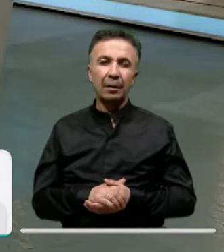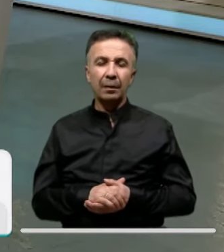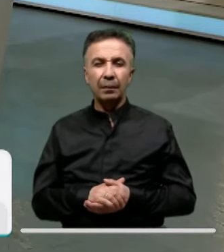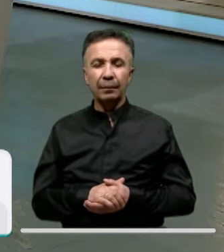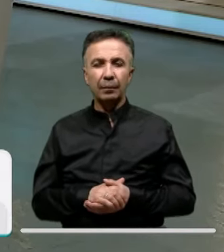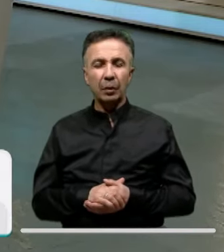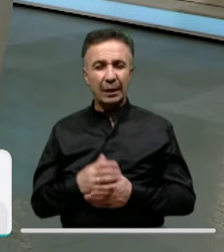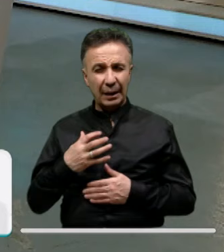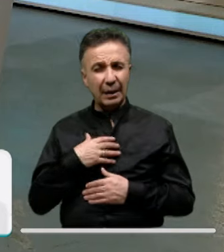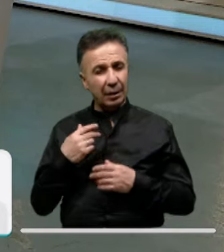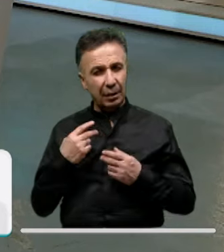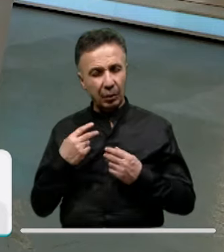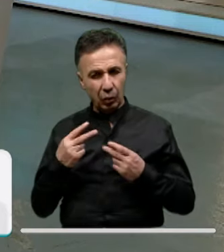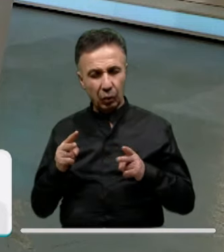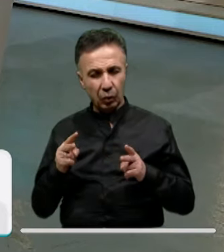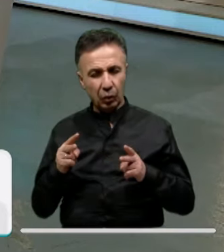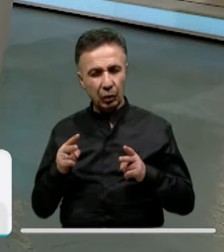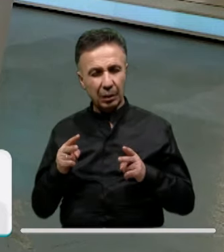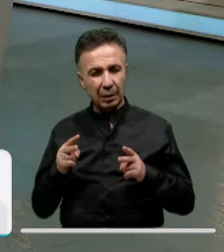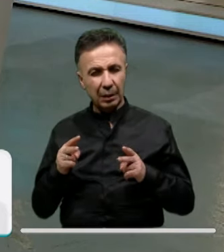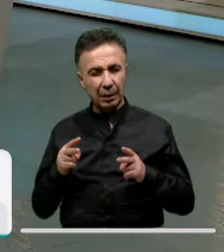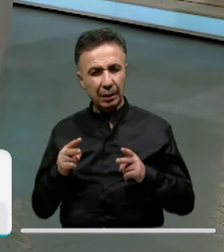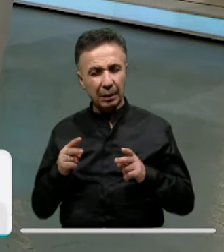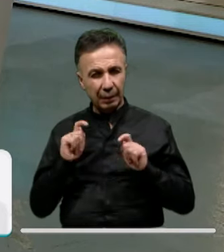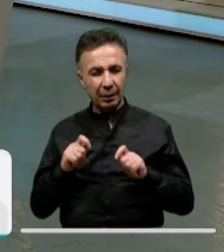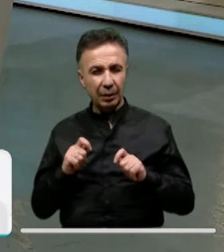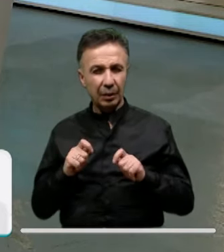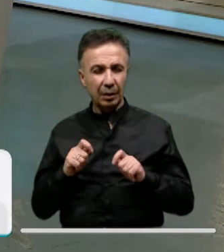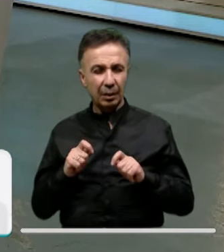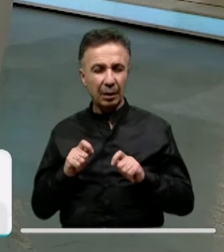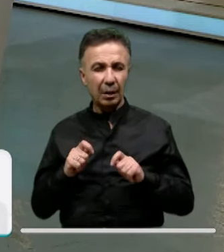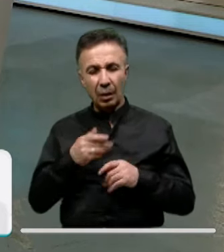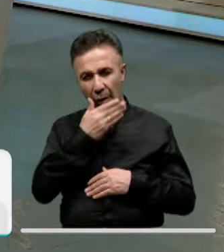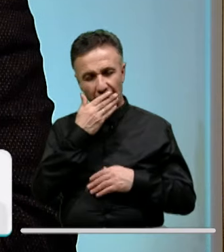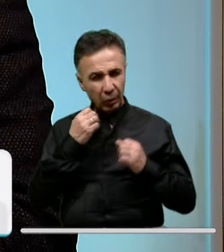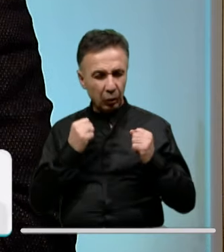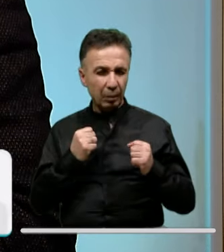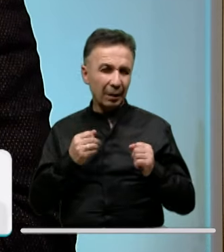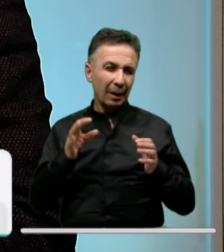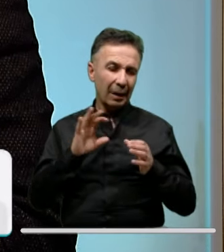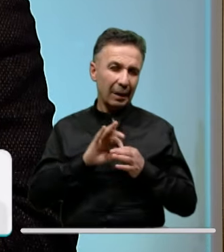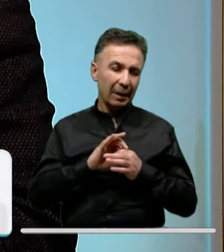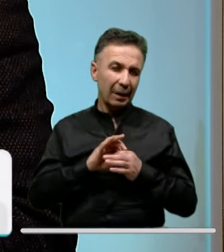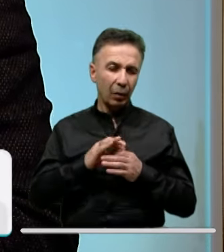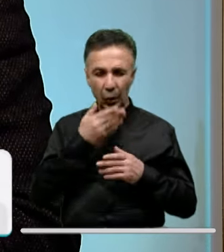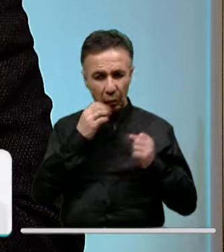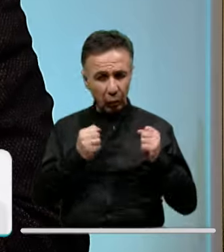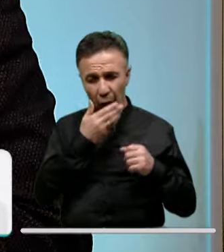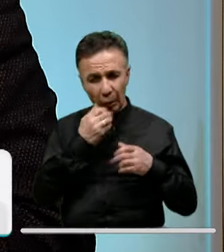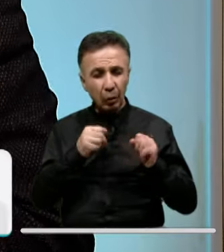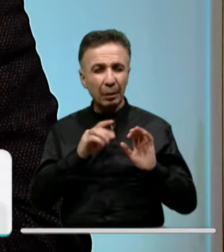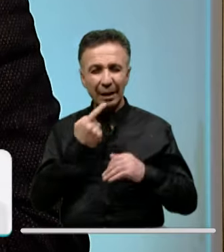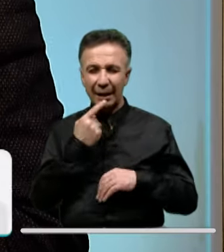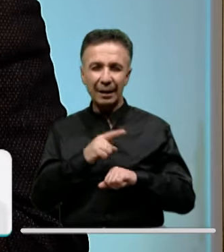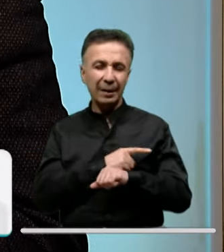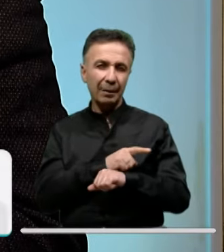hür iradesiyle yapılan bir şey olduğu için biri diğerine bu konuda şunu şöyle yapacaksın, bunu böyle yapmayacaksın dediği zaman o ona değil,